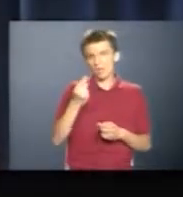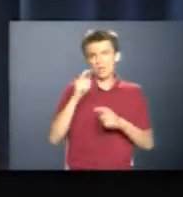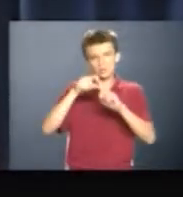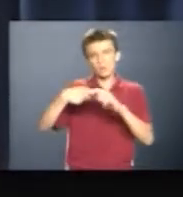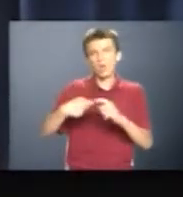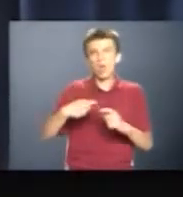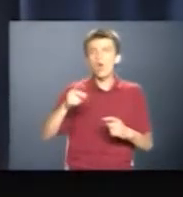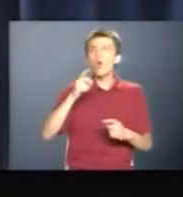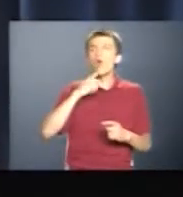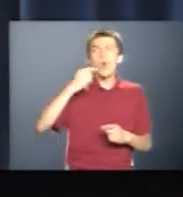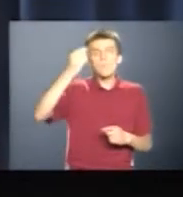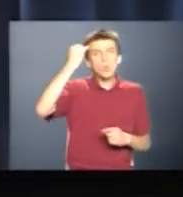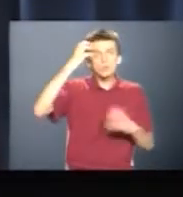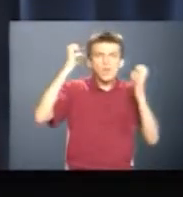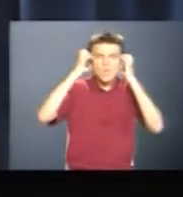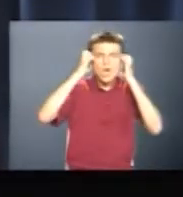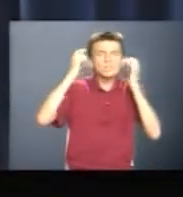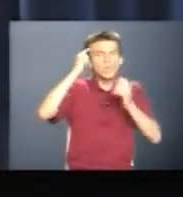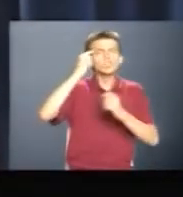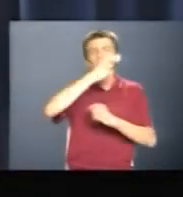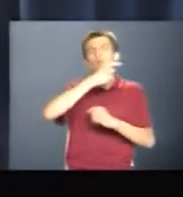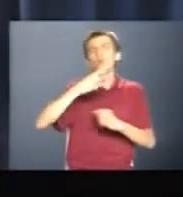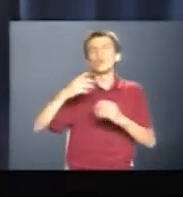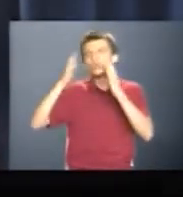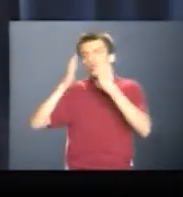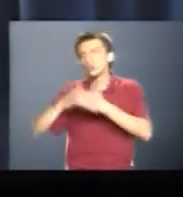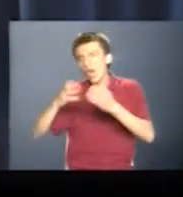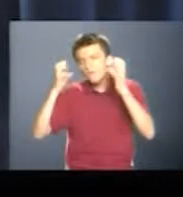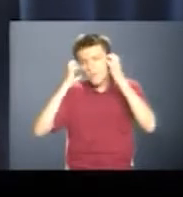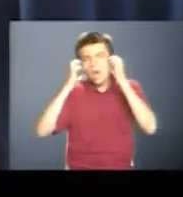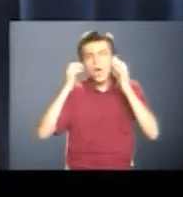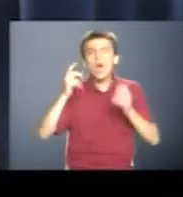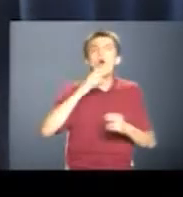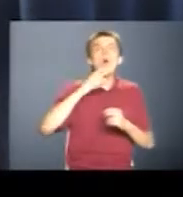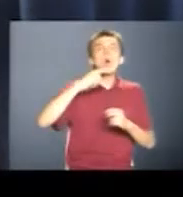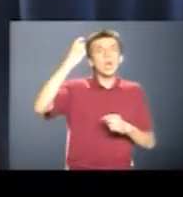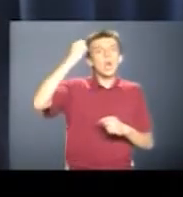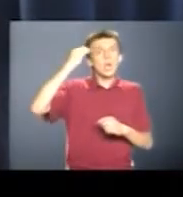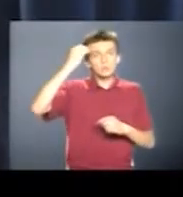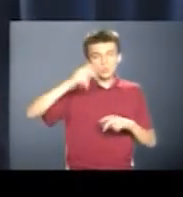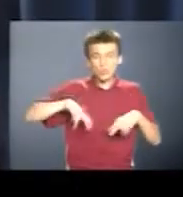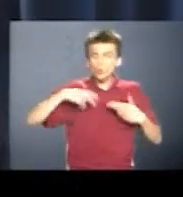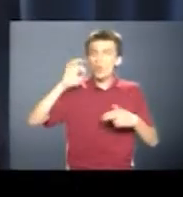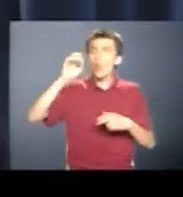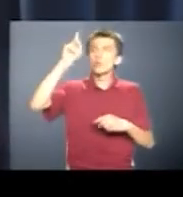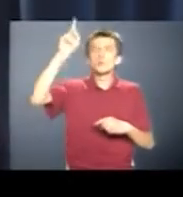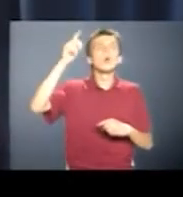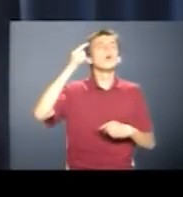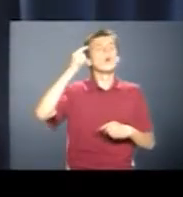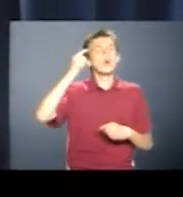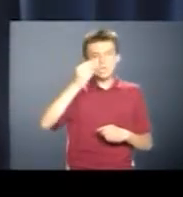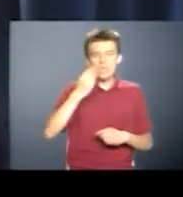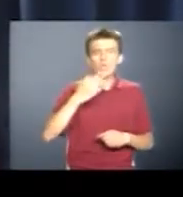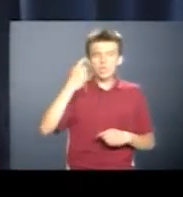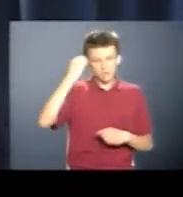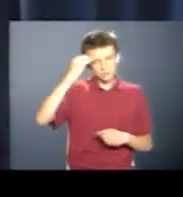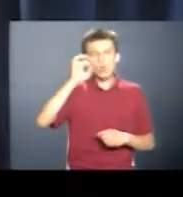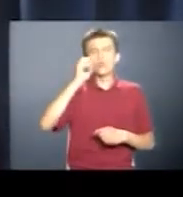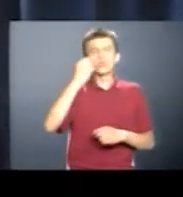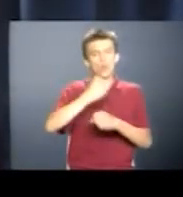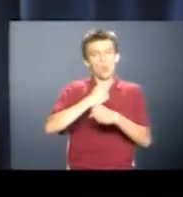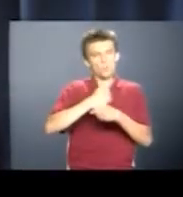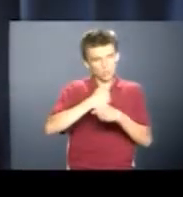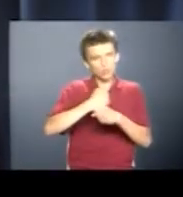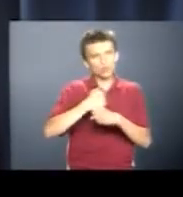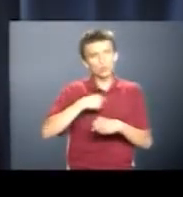tome podredio. Onaj ko pomisli na stvoritelja i da je to dan kada treba učiniti što više dobra, on je iskren i on